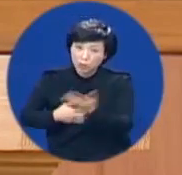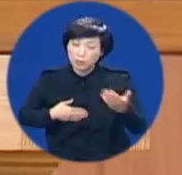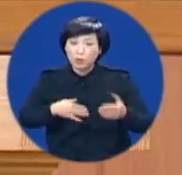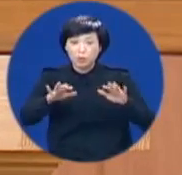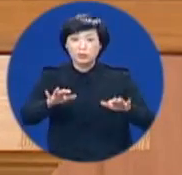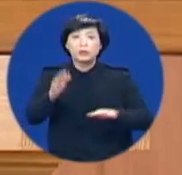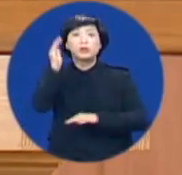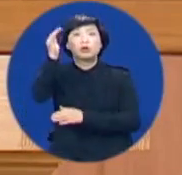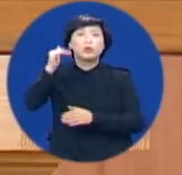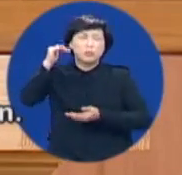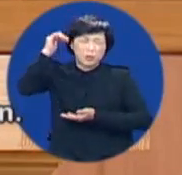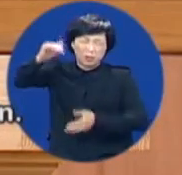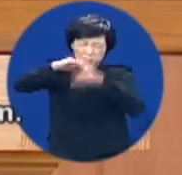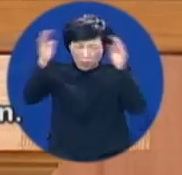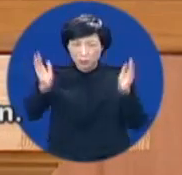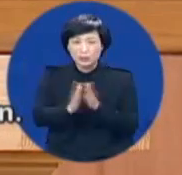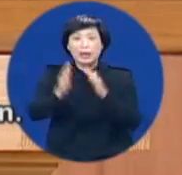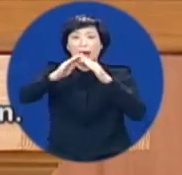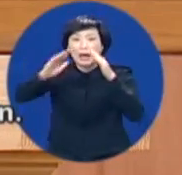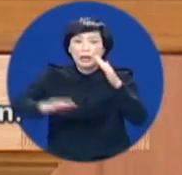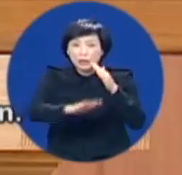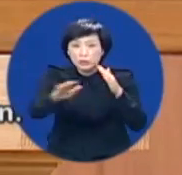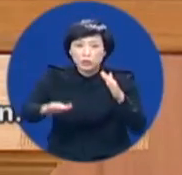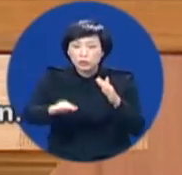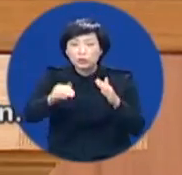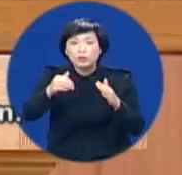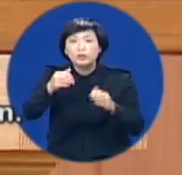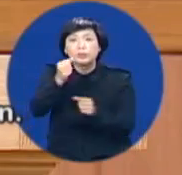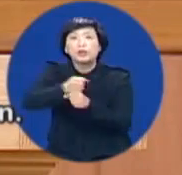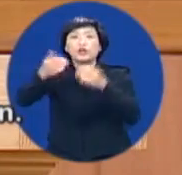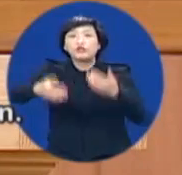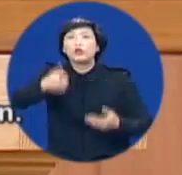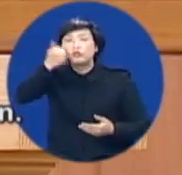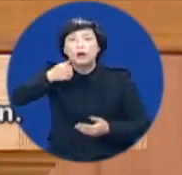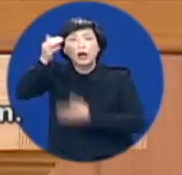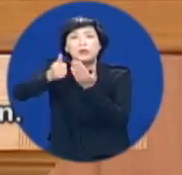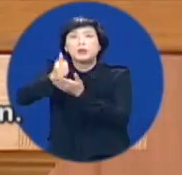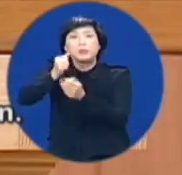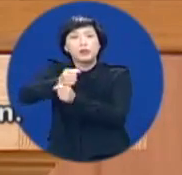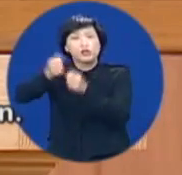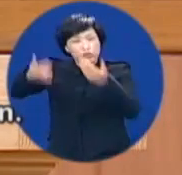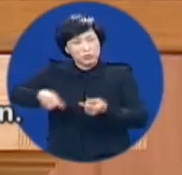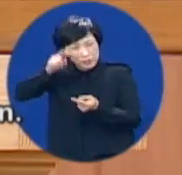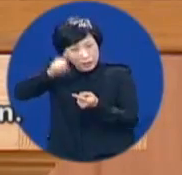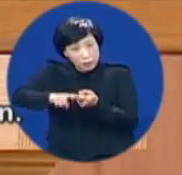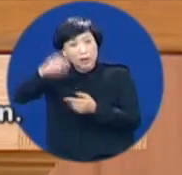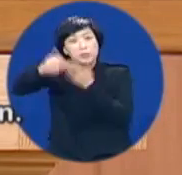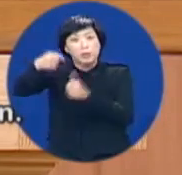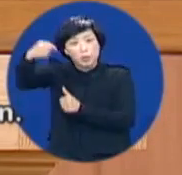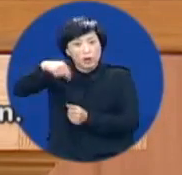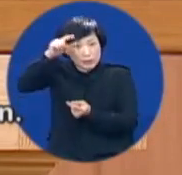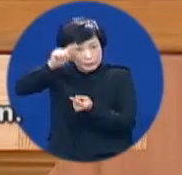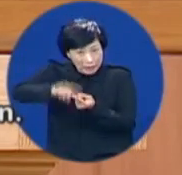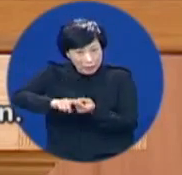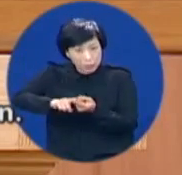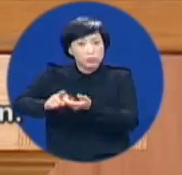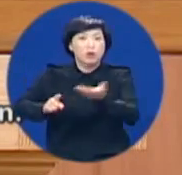오늘 말한 모든 가정을 하나님이 만드신 그대로, 하나님이 명령하신